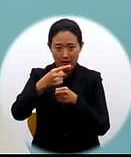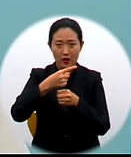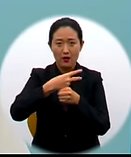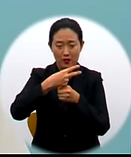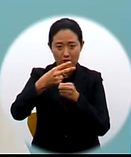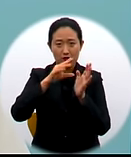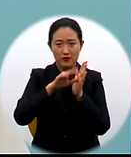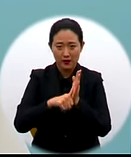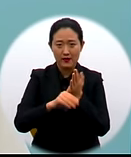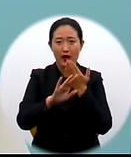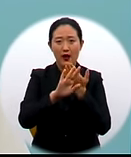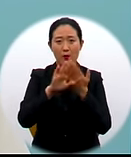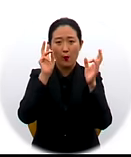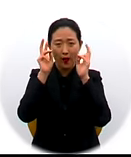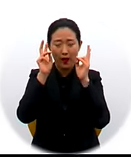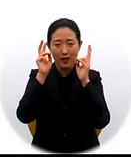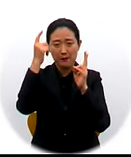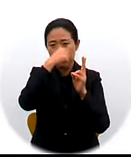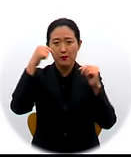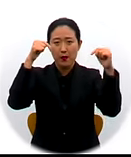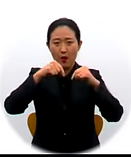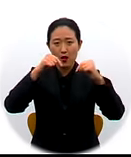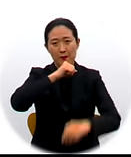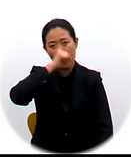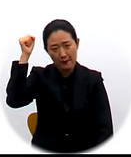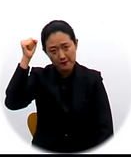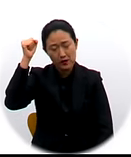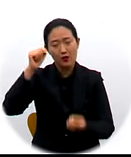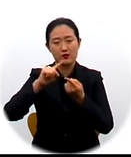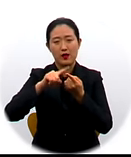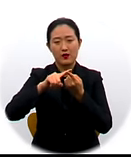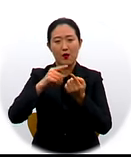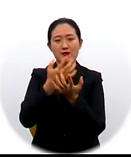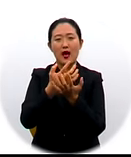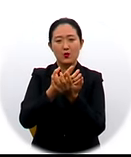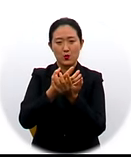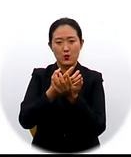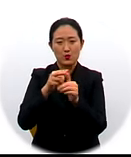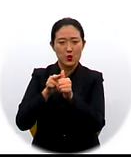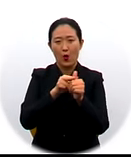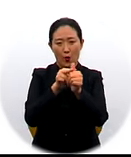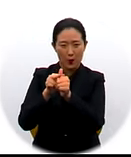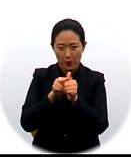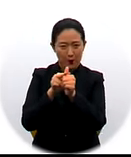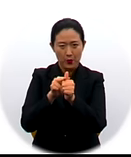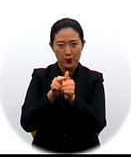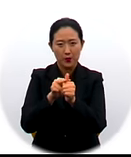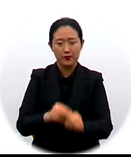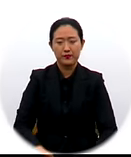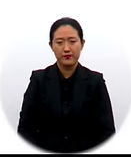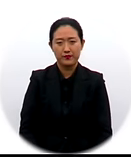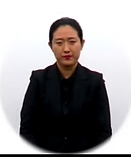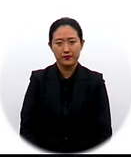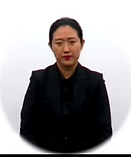후기를 남겼는지를 추적하는 겁니다. 삼성전자 떨어졌으면 안 좋은 회사에 갈 것 같은 막연한 추정이 있어요.